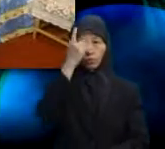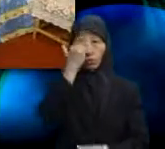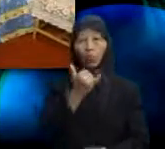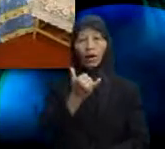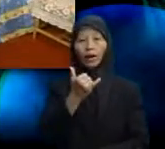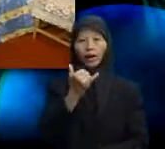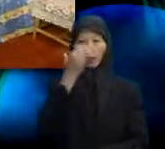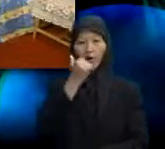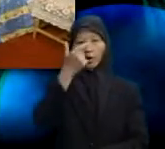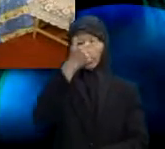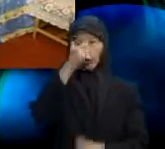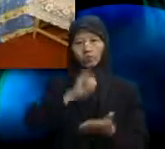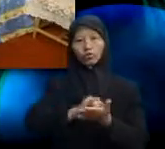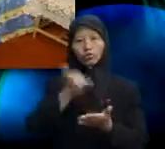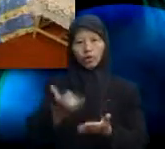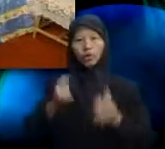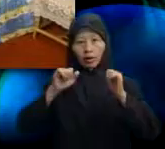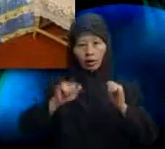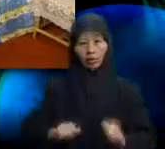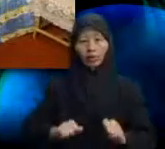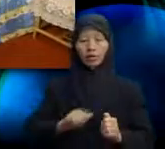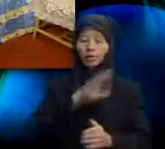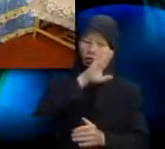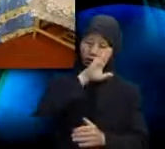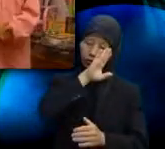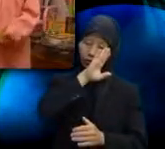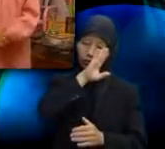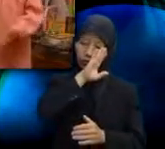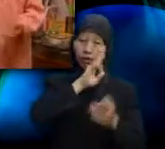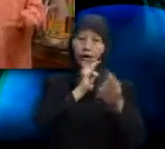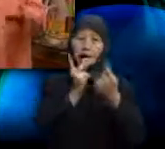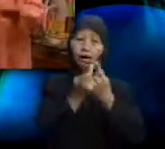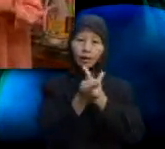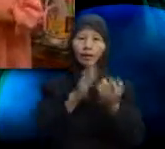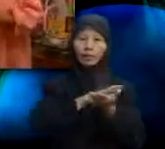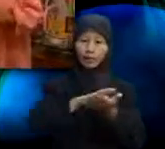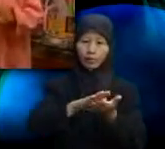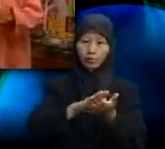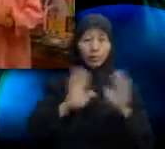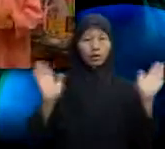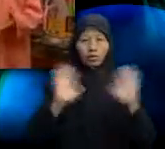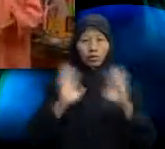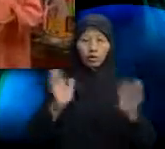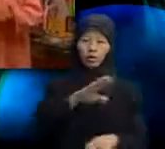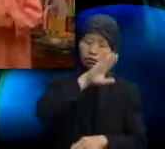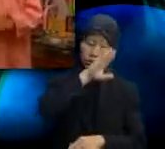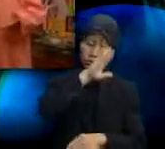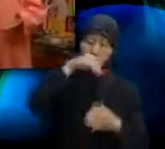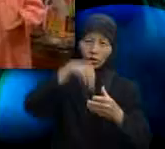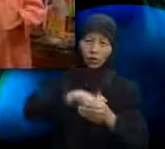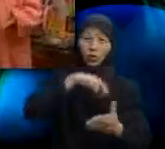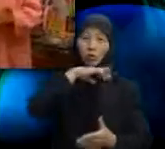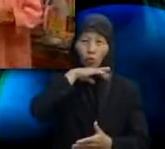Tujuannya supaya kita dapat tidur dalam keadaan bersih. Jangan sesekali kita tidur dalam keadaan